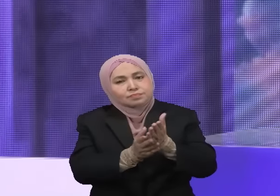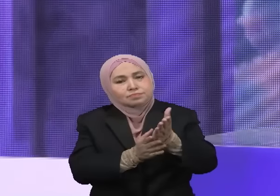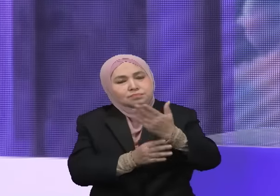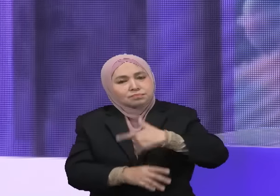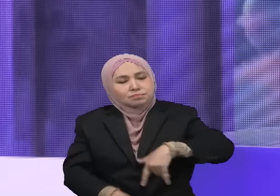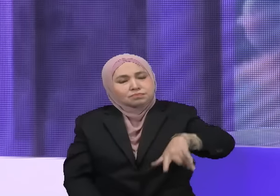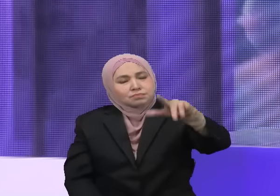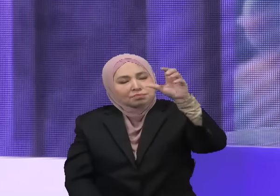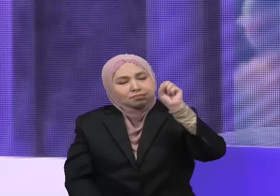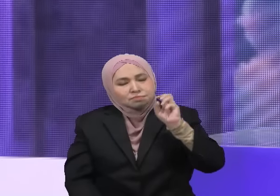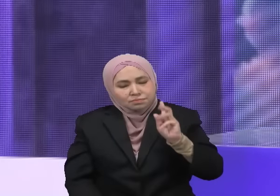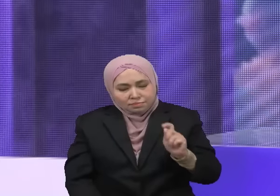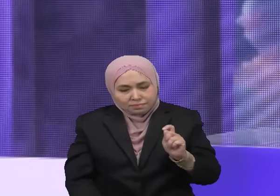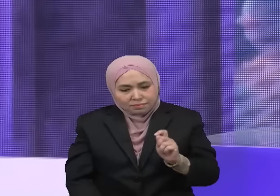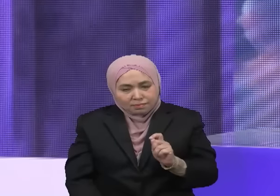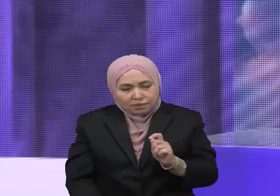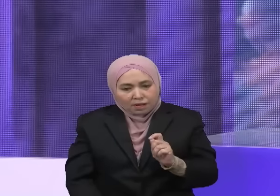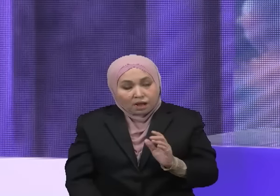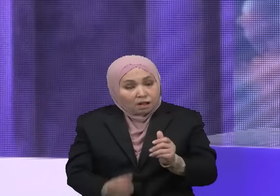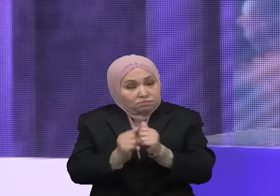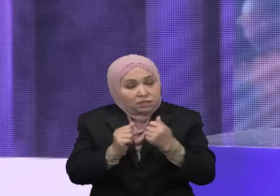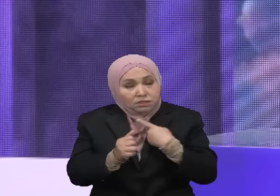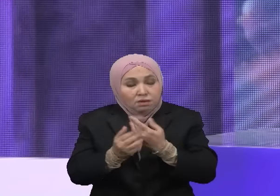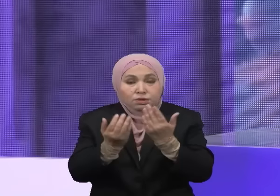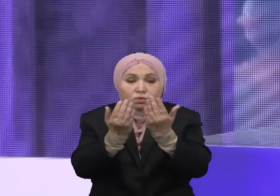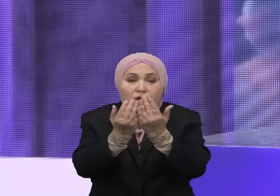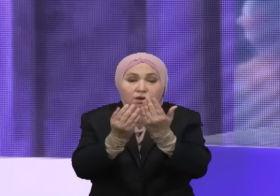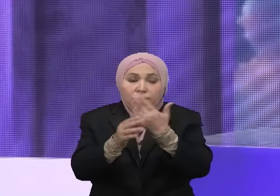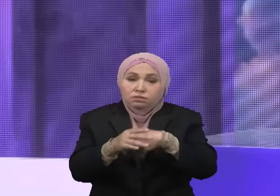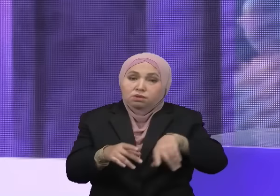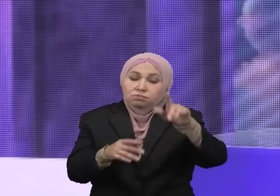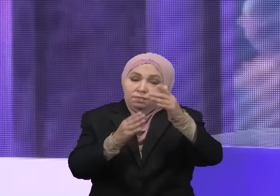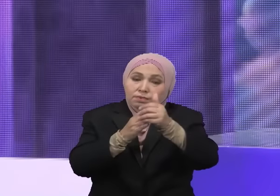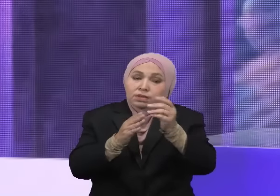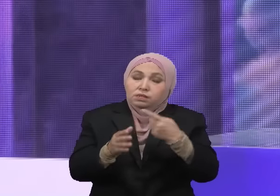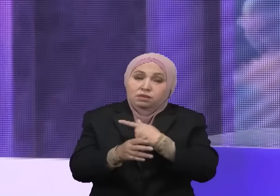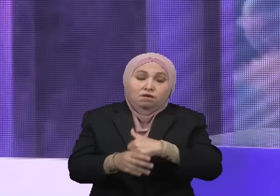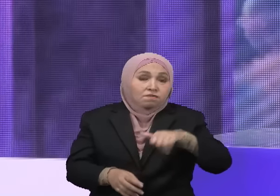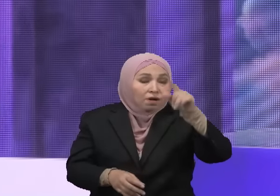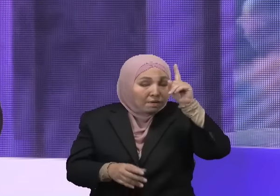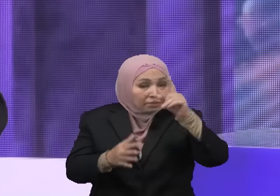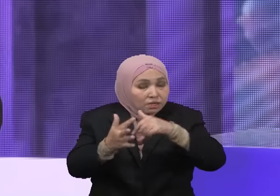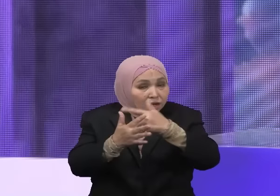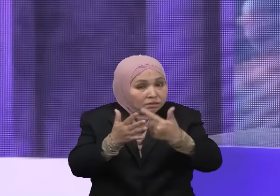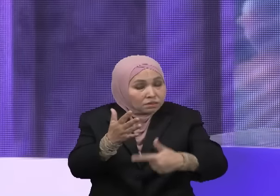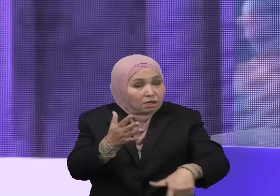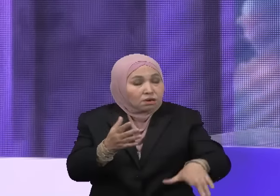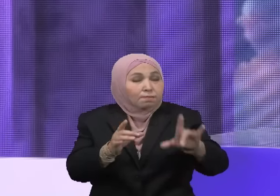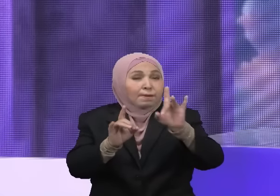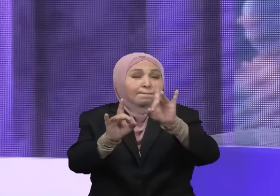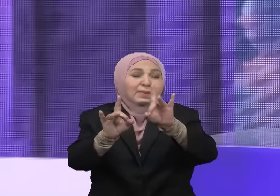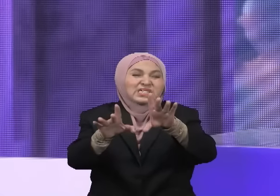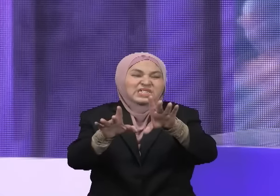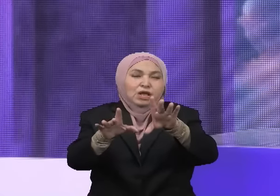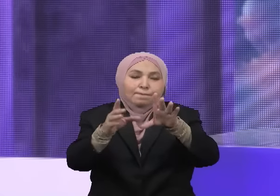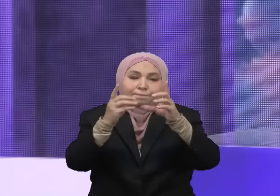Allah SWT. Sama-sama kita berdoa, Allah pimpin kita faham di antara membenci